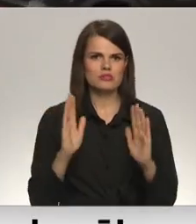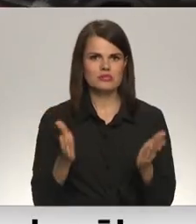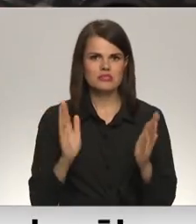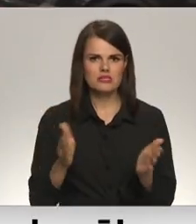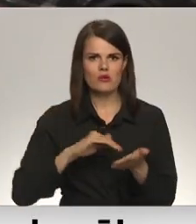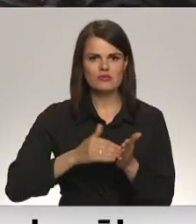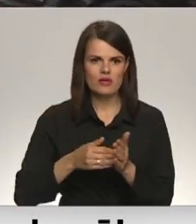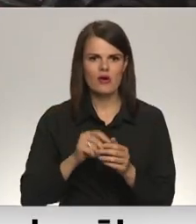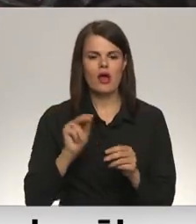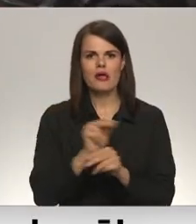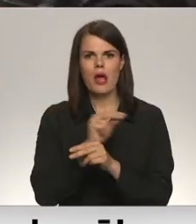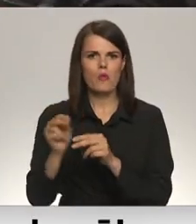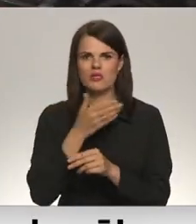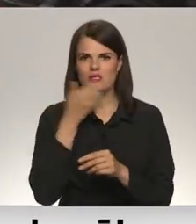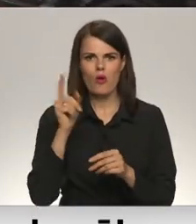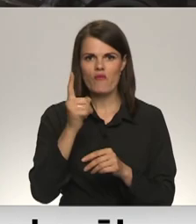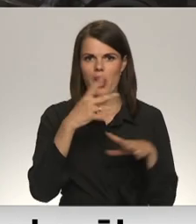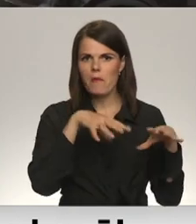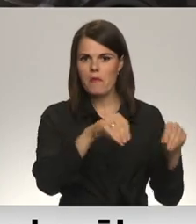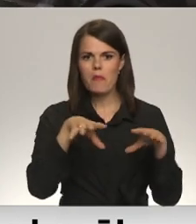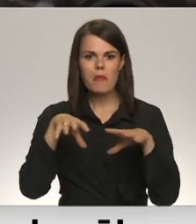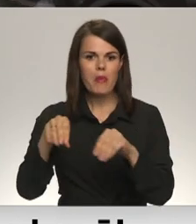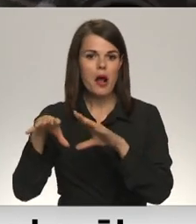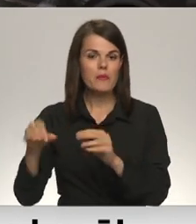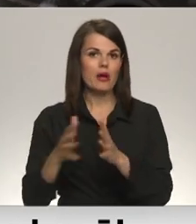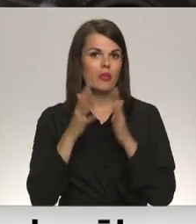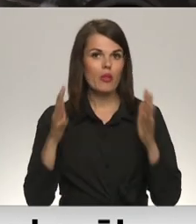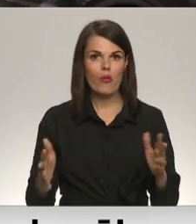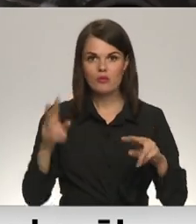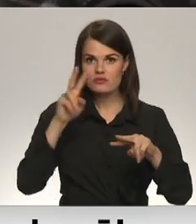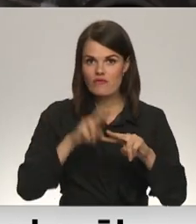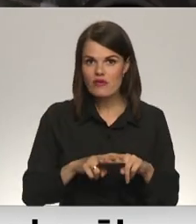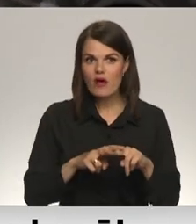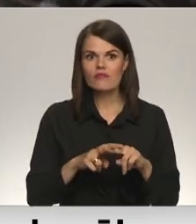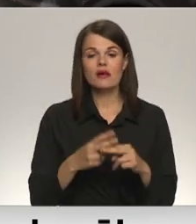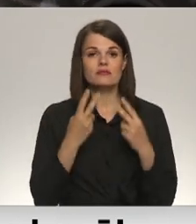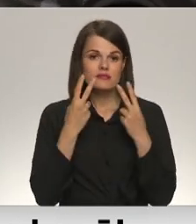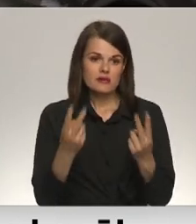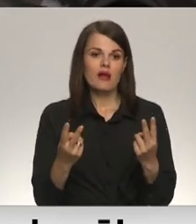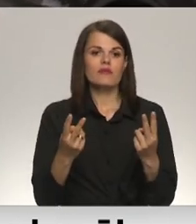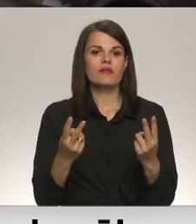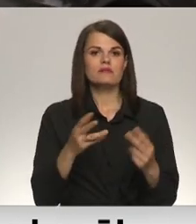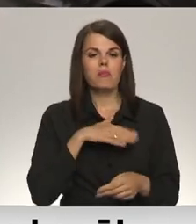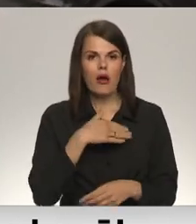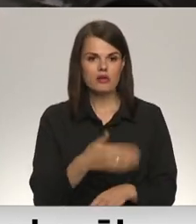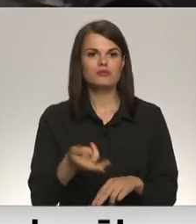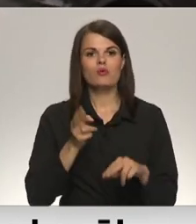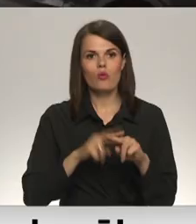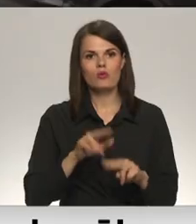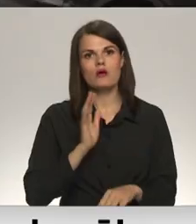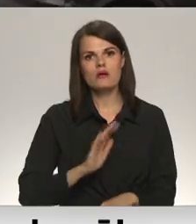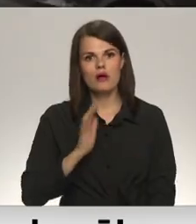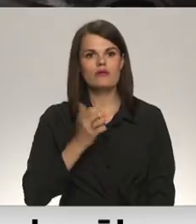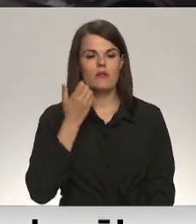mūsu remontdarbi, kuri nav pabeigušies ļoti daudzās vietās. Skatāmies, pārdzīvojam un gaidam,